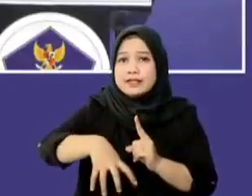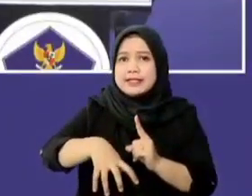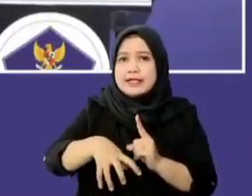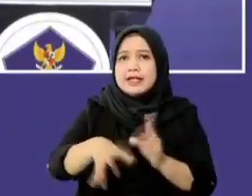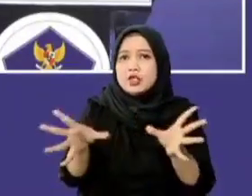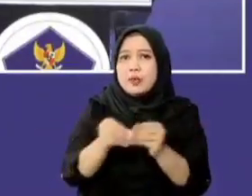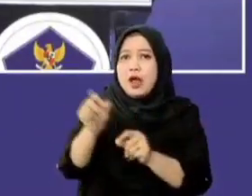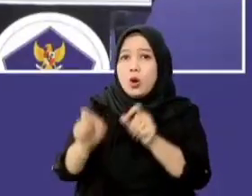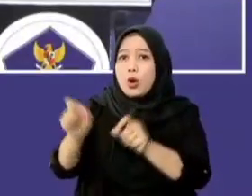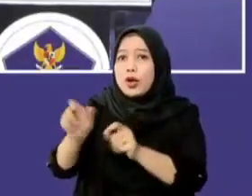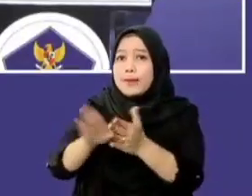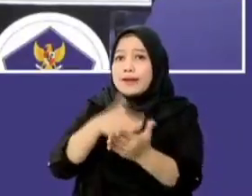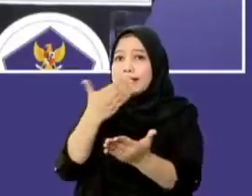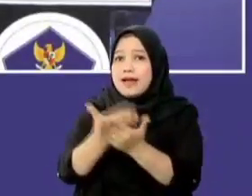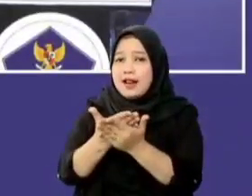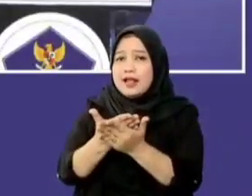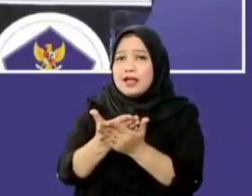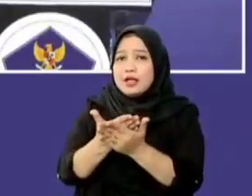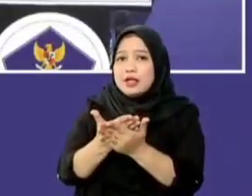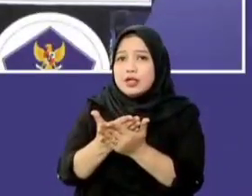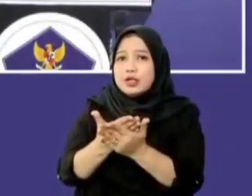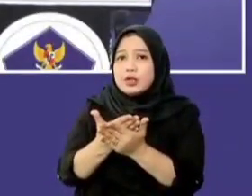angka kematiannya di bawah